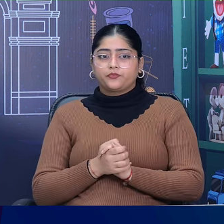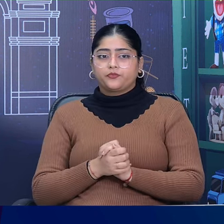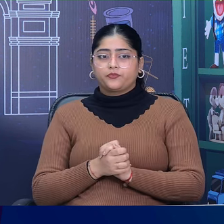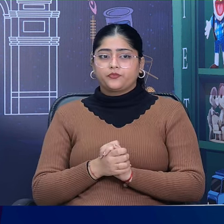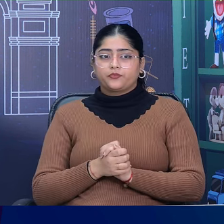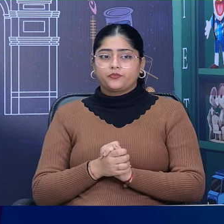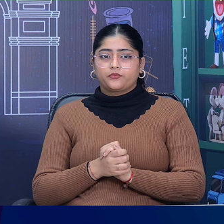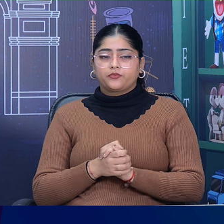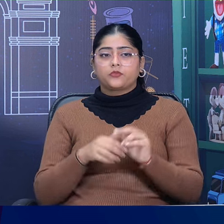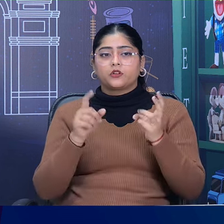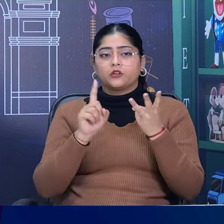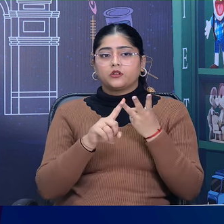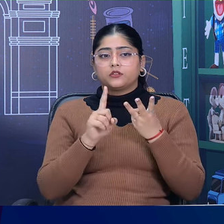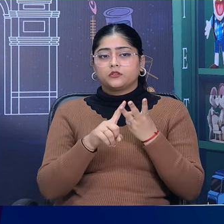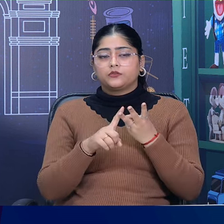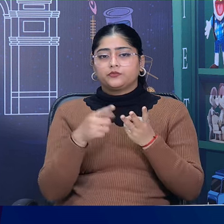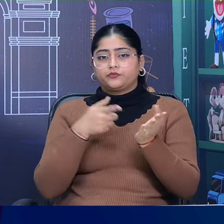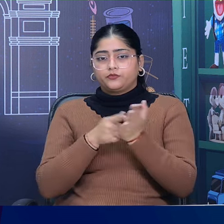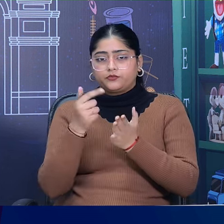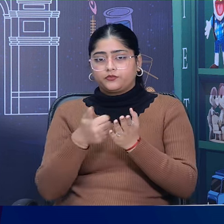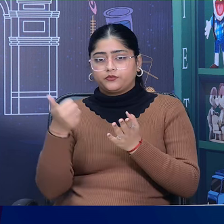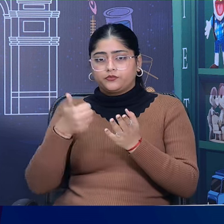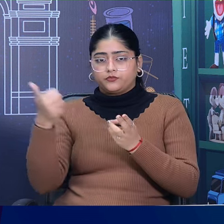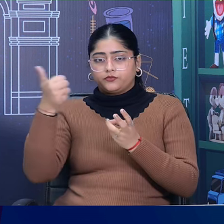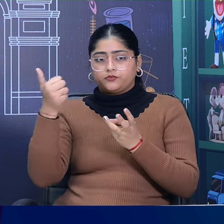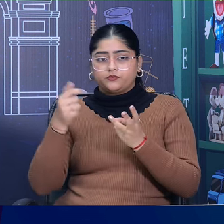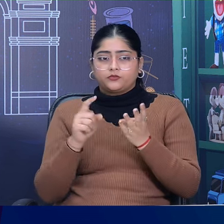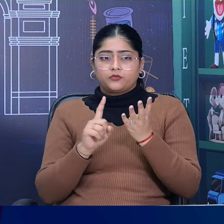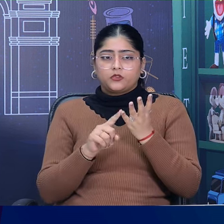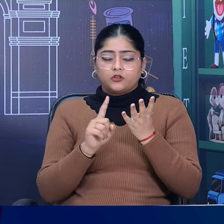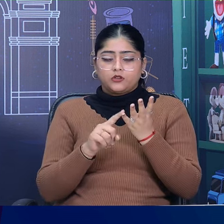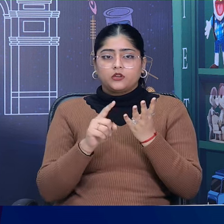डेमोक्रेसी ग्राम पंचायत